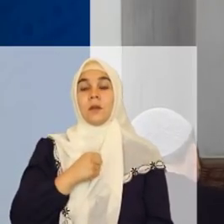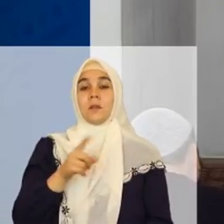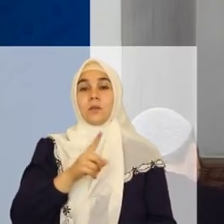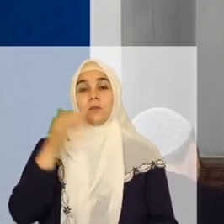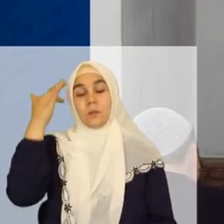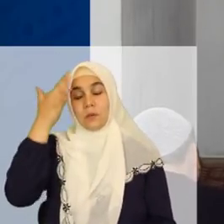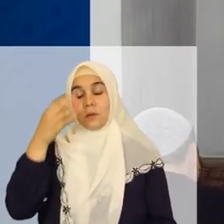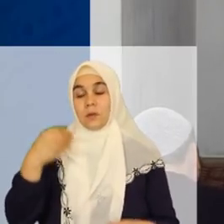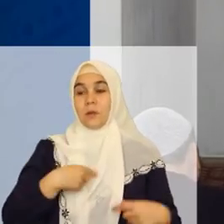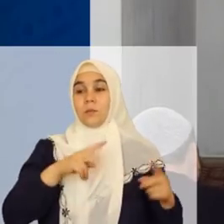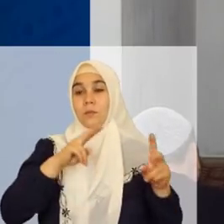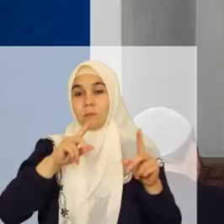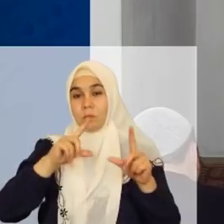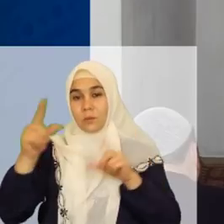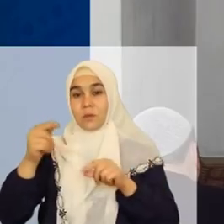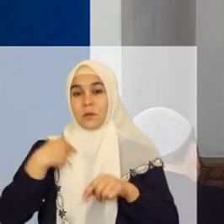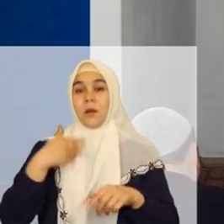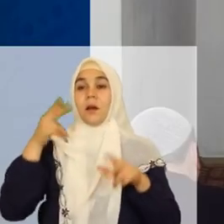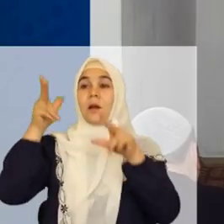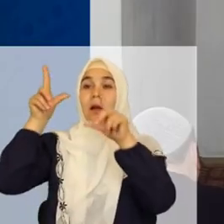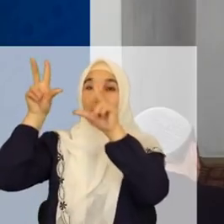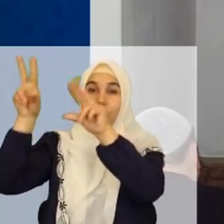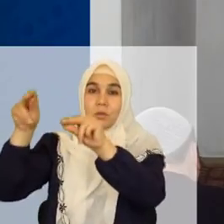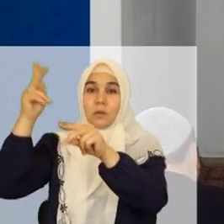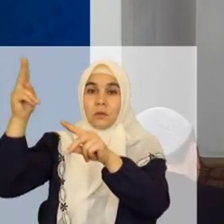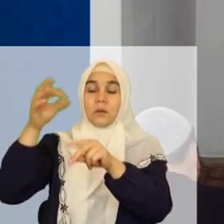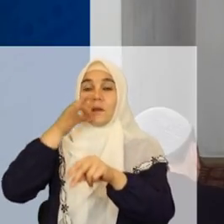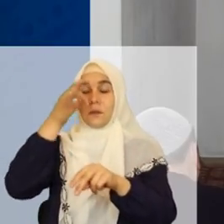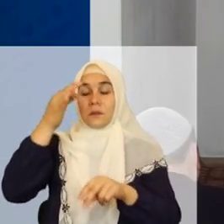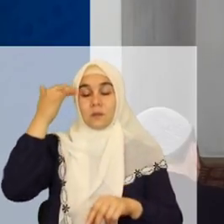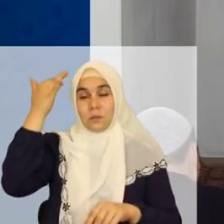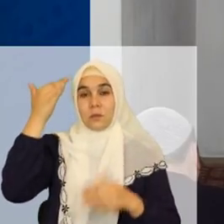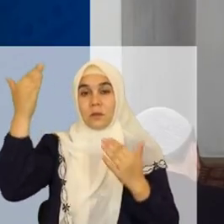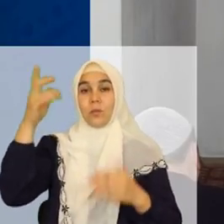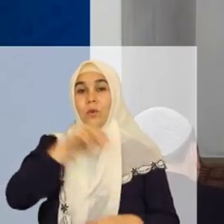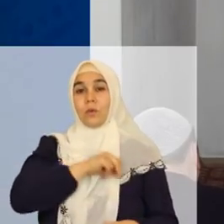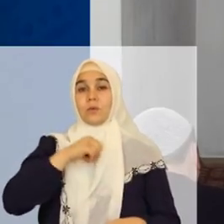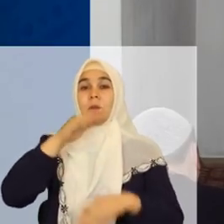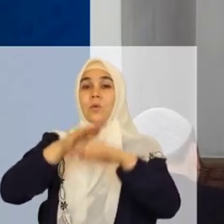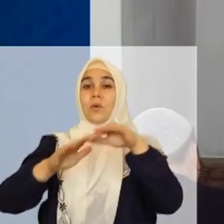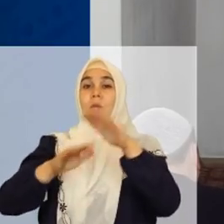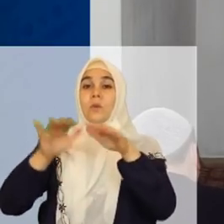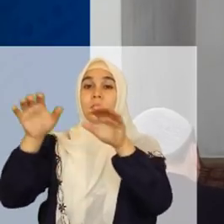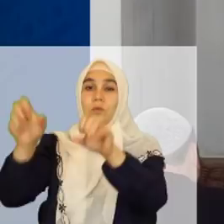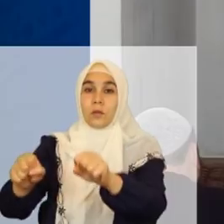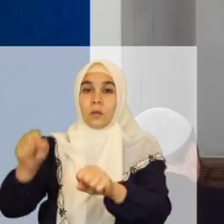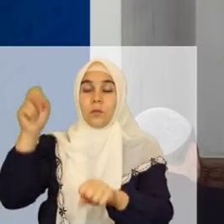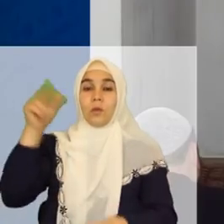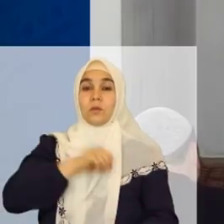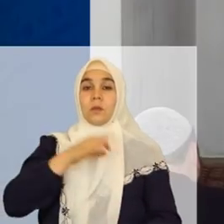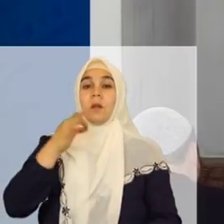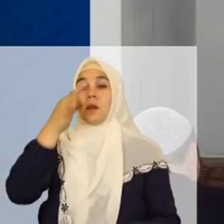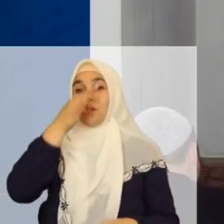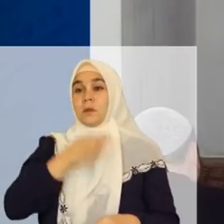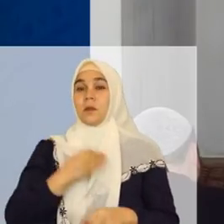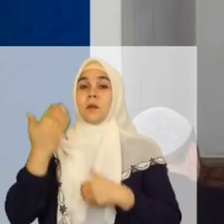qilganini niyat qilsin. Allohga so'z beryapti, ahd beryapti. Alloh qo'lingga man qo'limni qo'ydim,